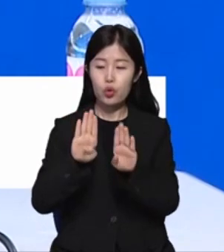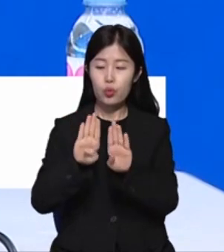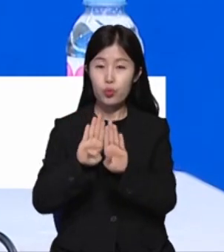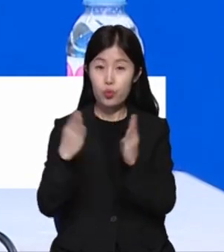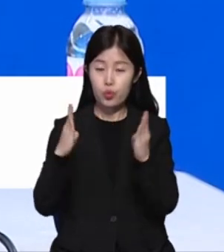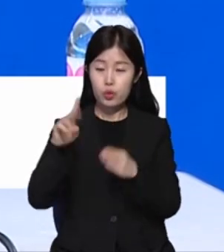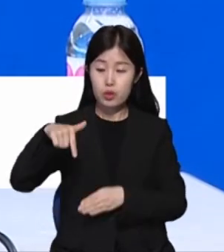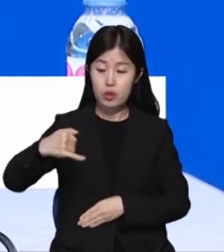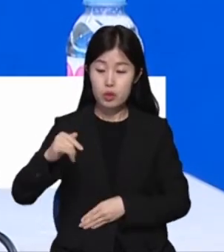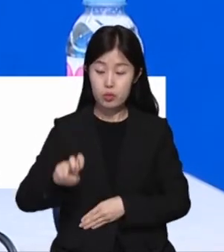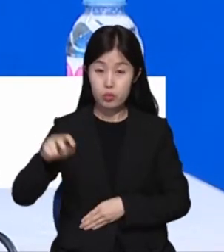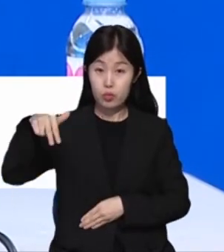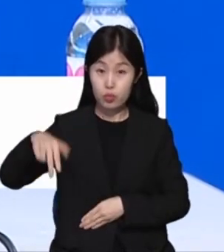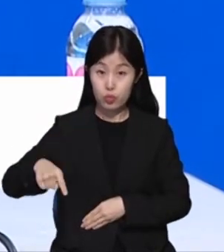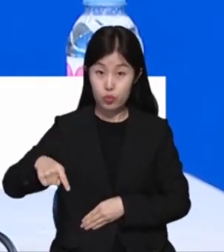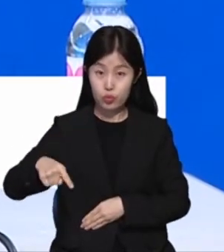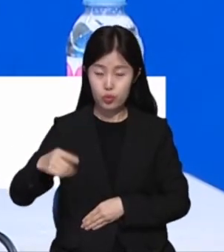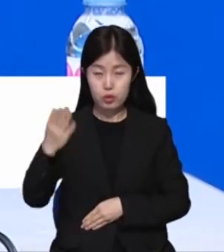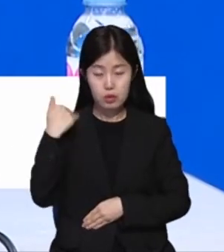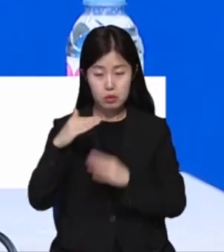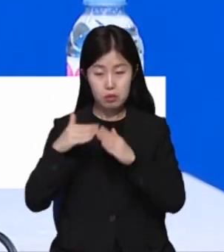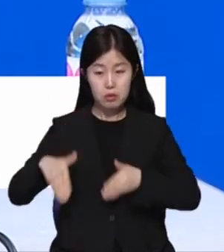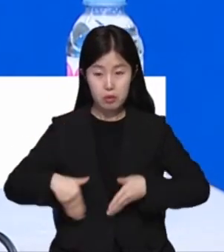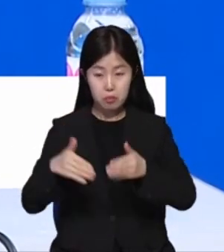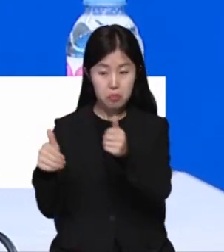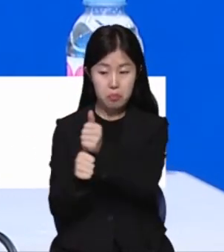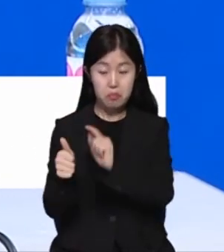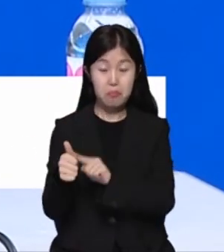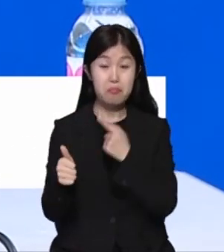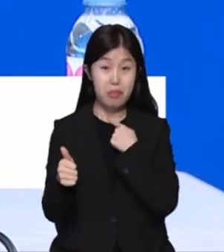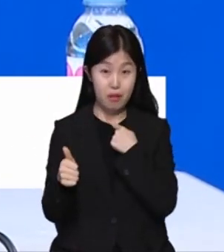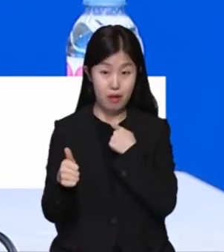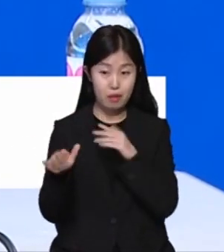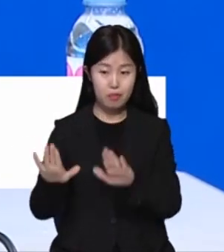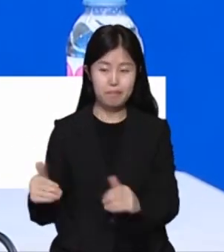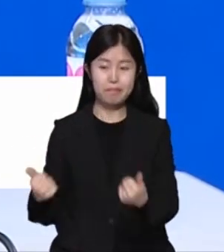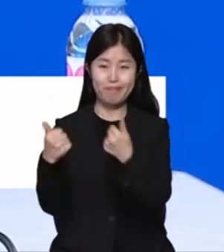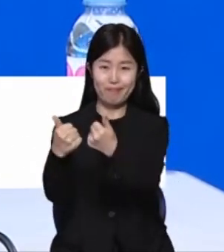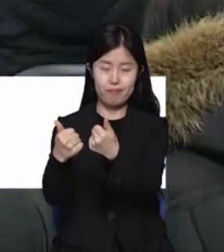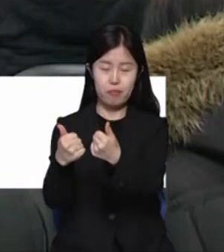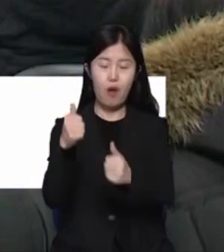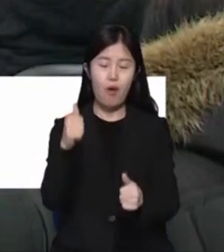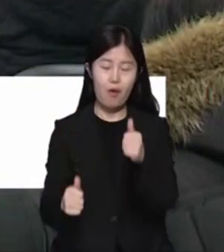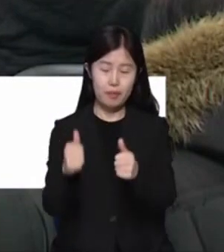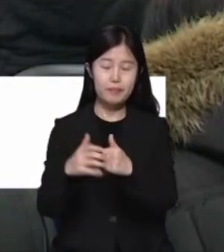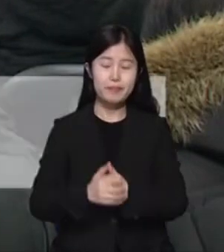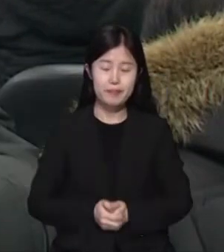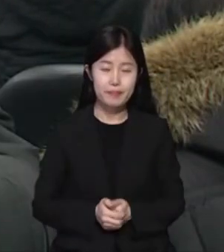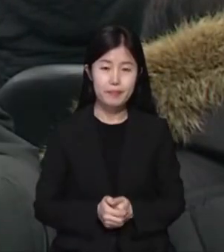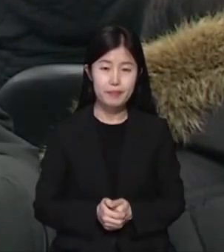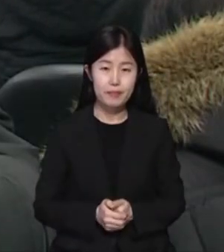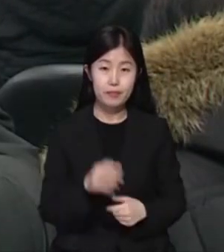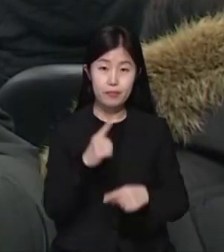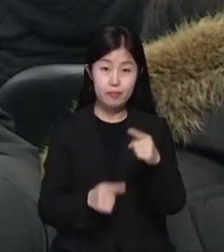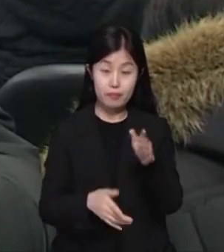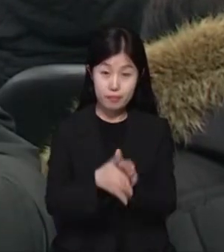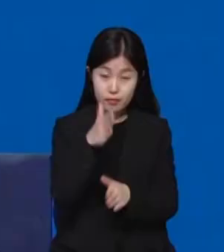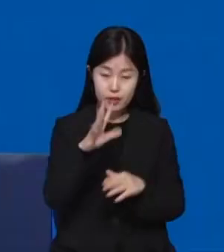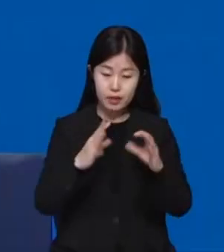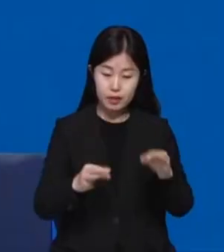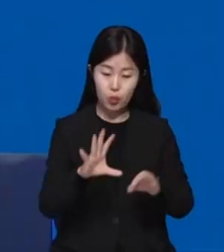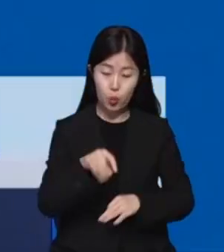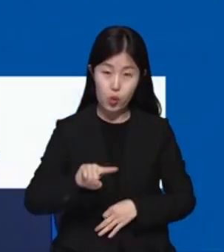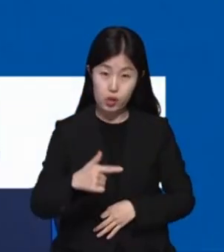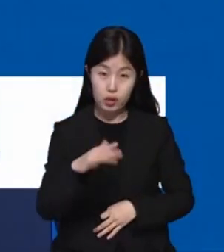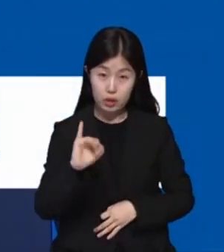문금주 전남 부지사가 각각 빅매치 경을 버립니다 포시의 김희